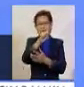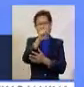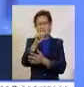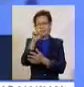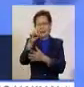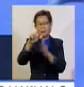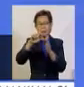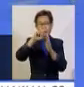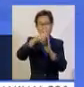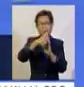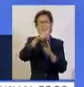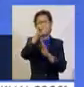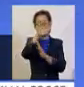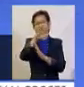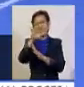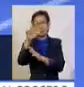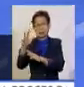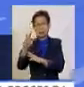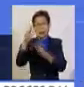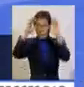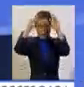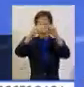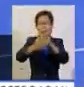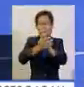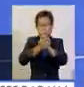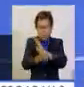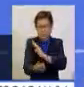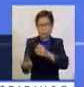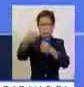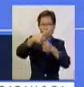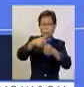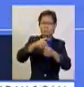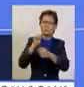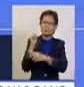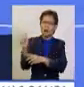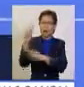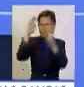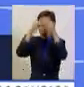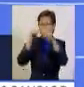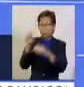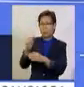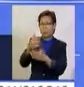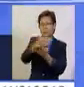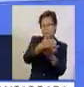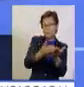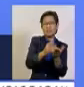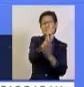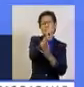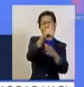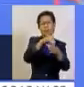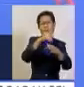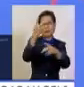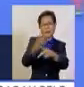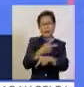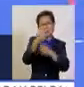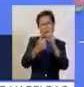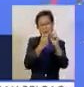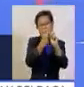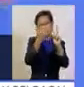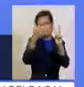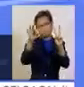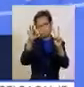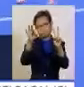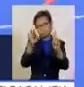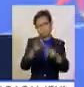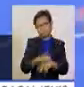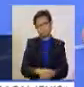ke-53. Kemenangan itu bermakna Pahang akan layak untuk beraksi secara automatik di Division 1 pada edisi tahun depan.